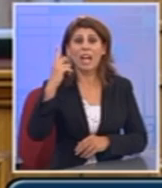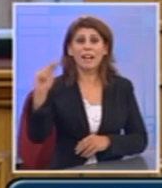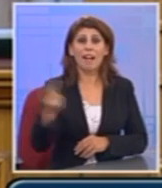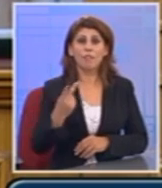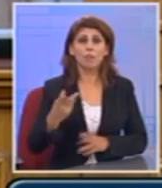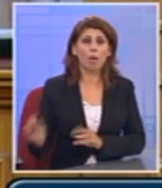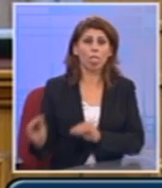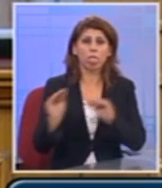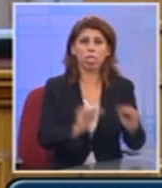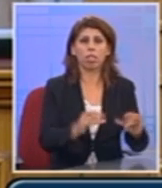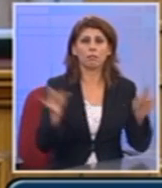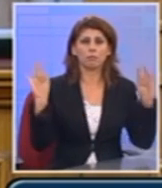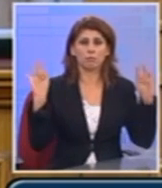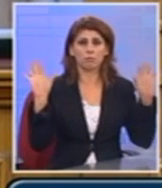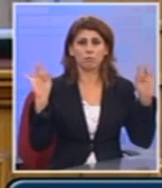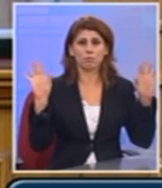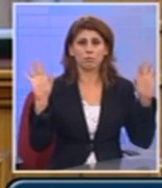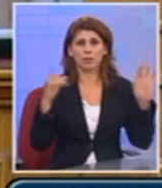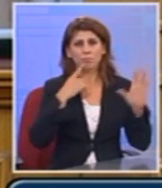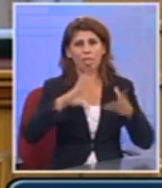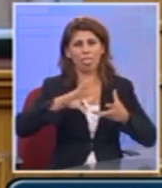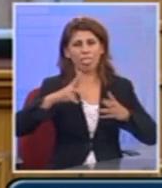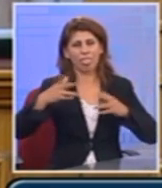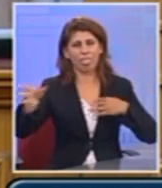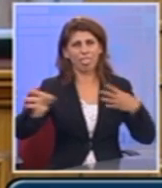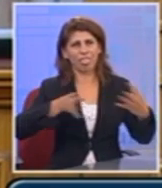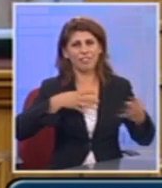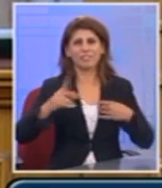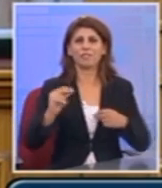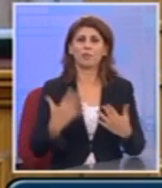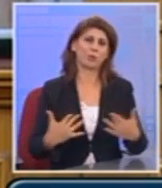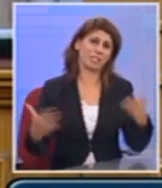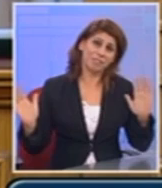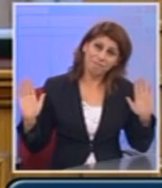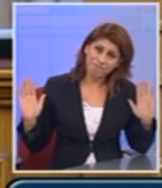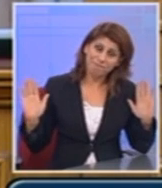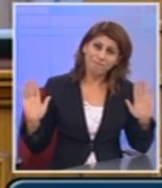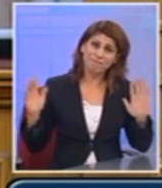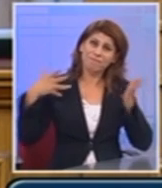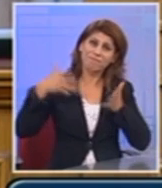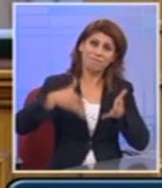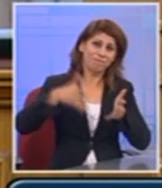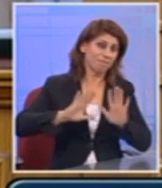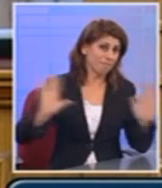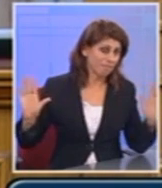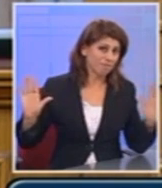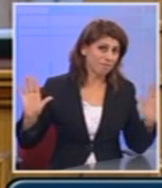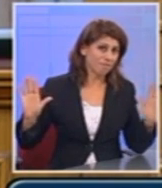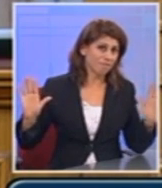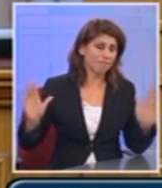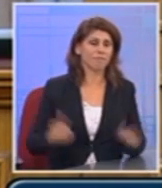μεταβιβάσει σε αυτήν πείτε το παραπλάνηση της ουλής πείτε το εξαπάτηση δεν αλλάζει το